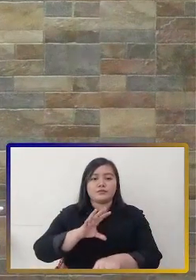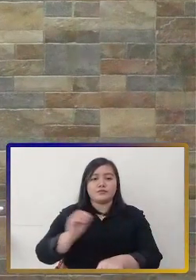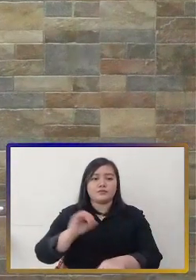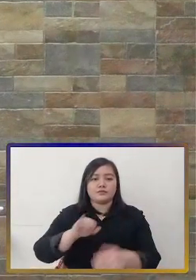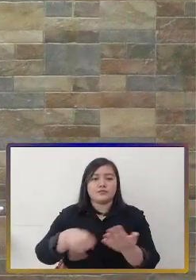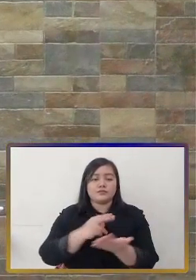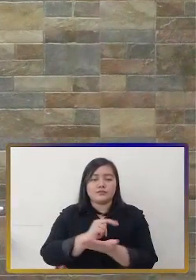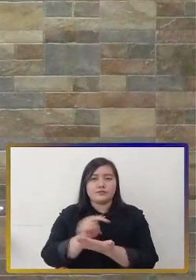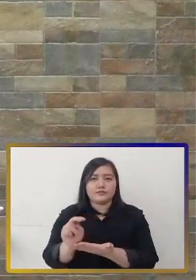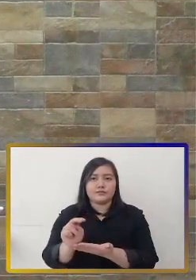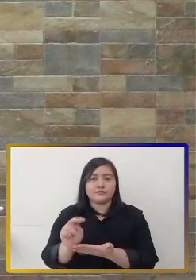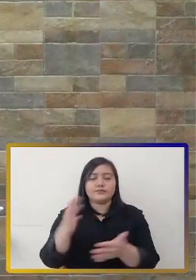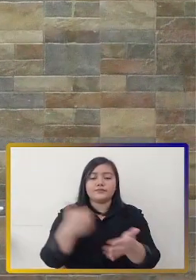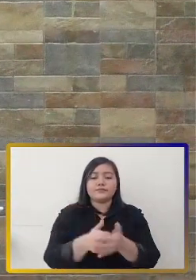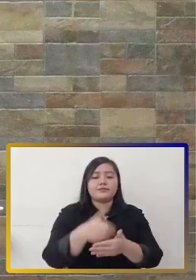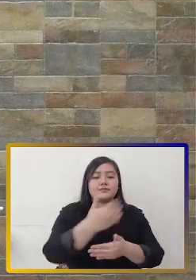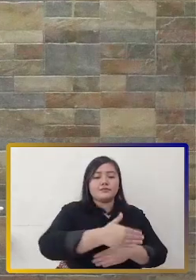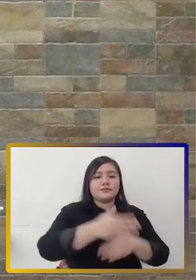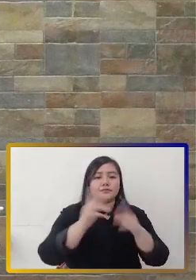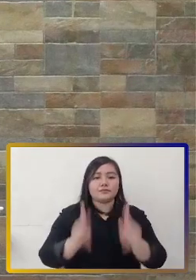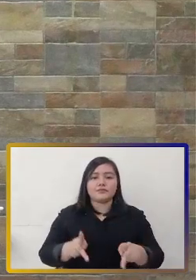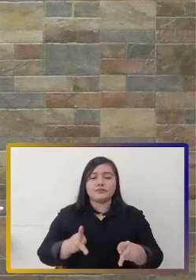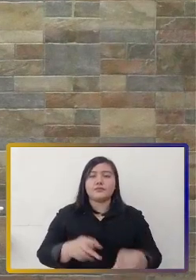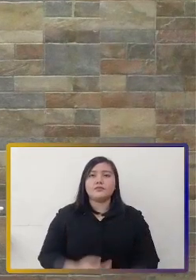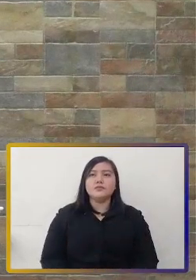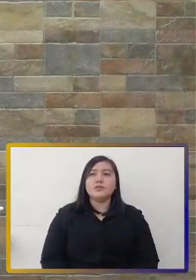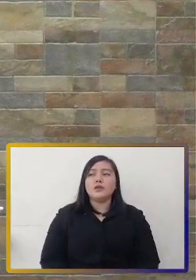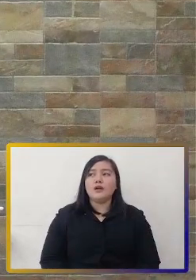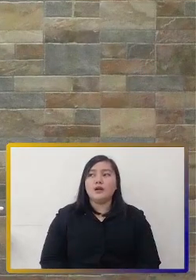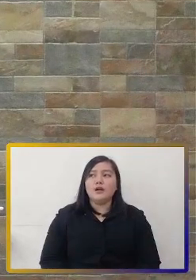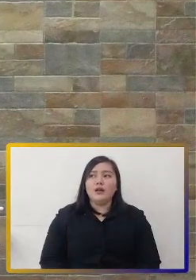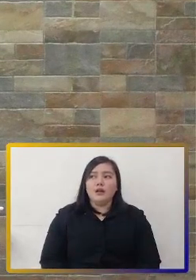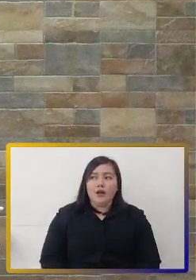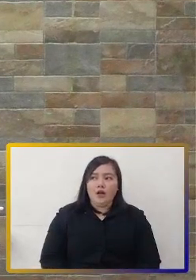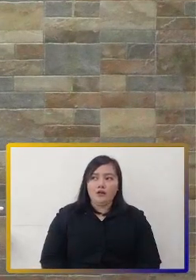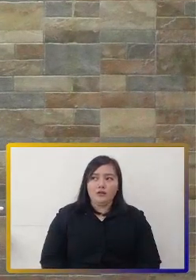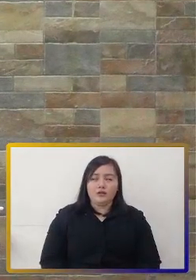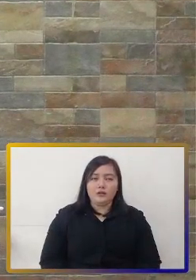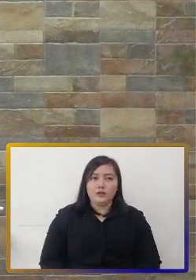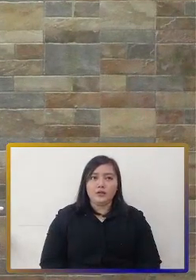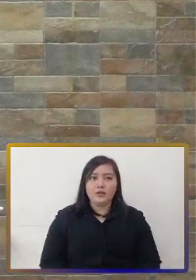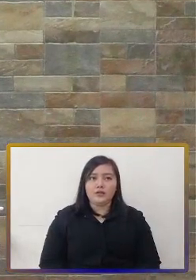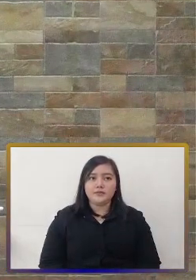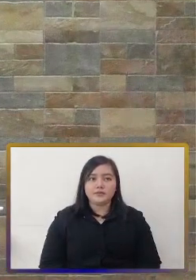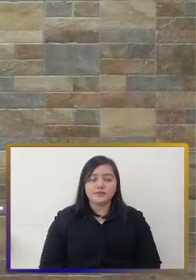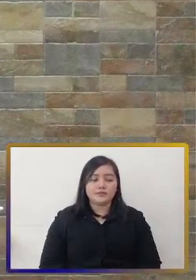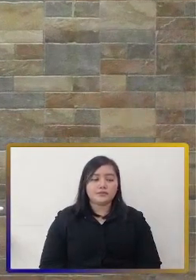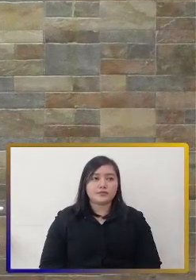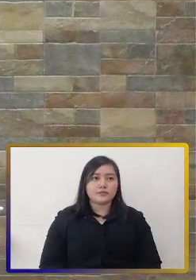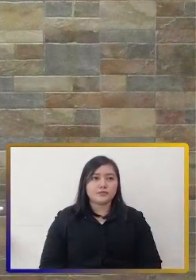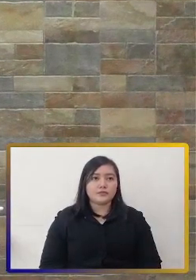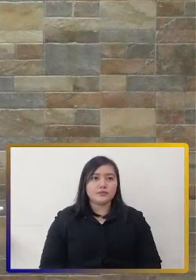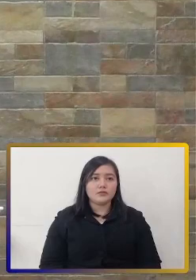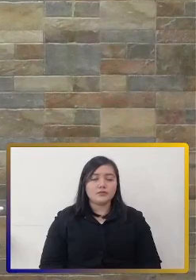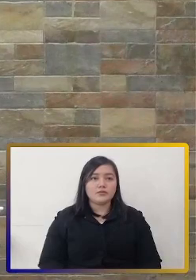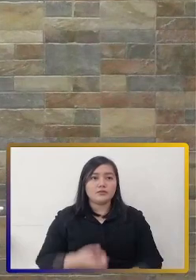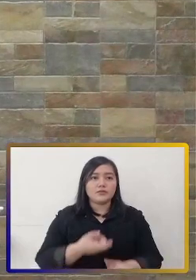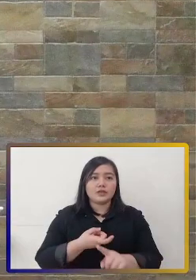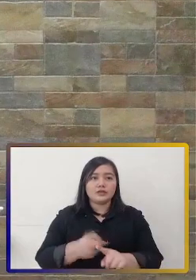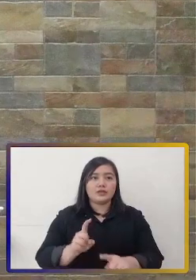personality, ito naman po ay according to the timeline ng mga history, mula po 69